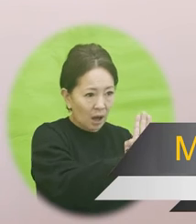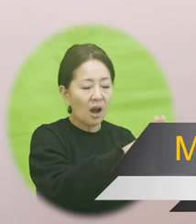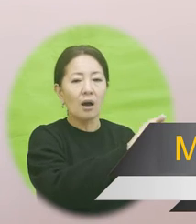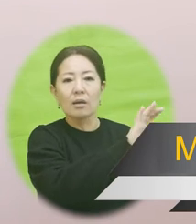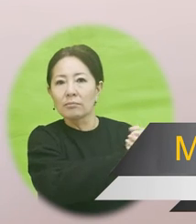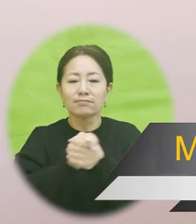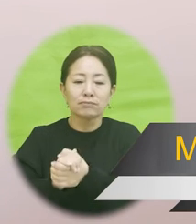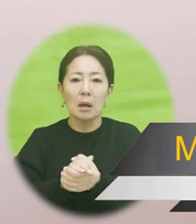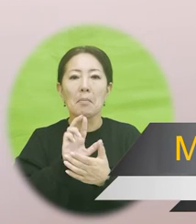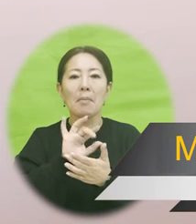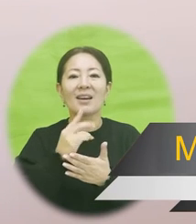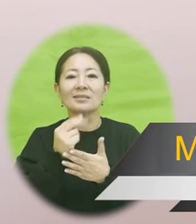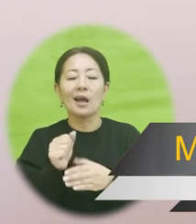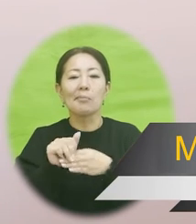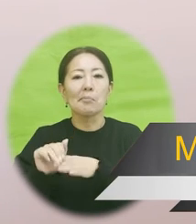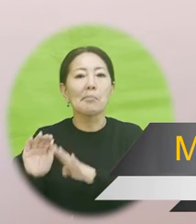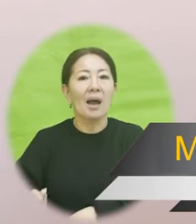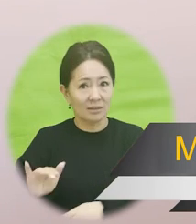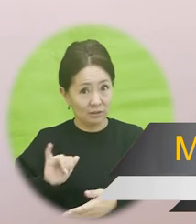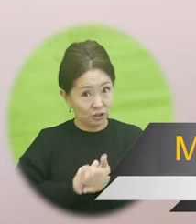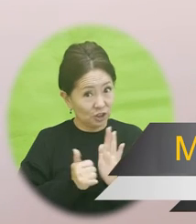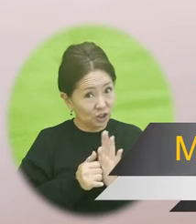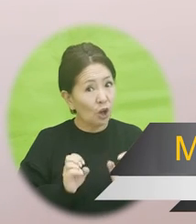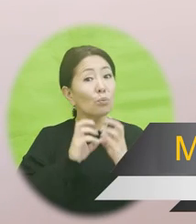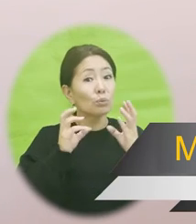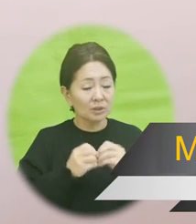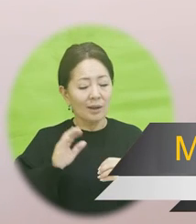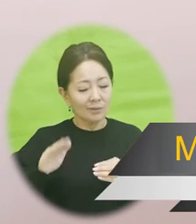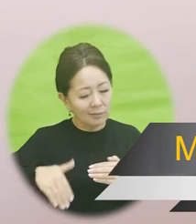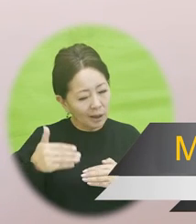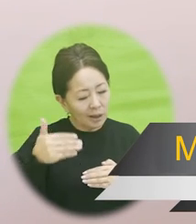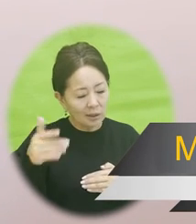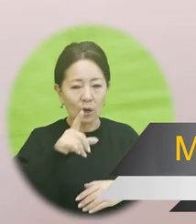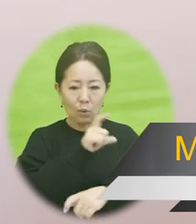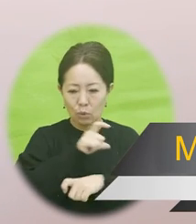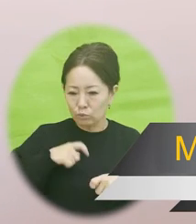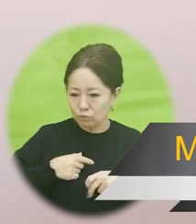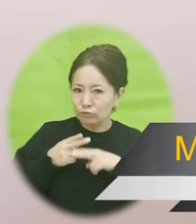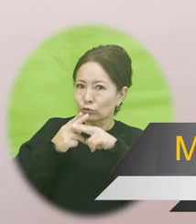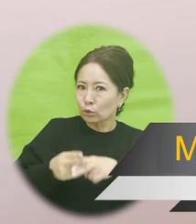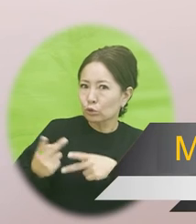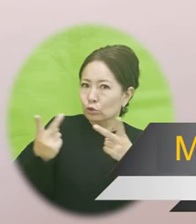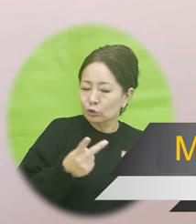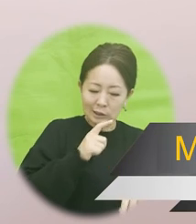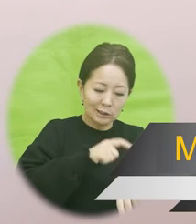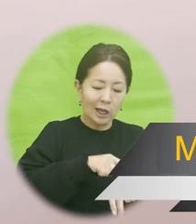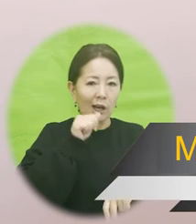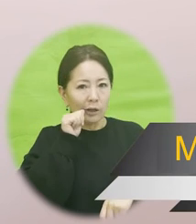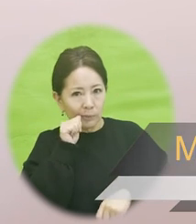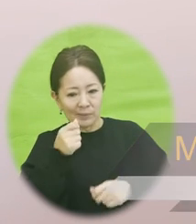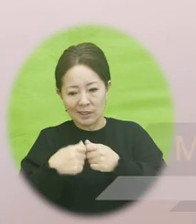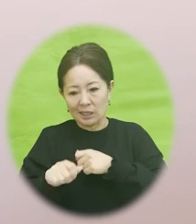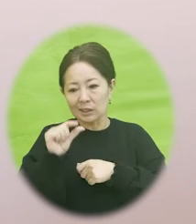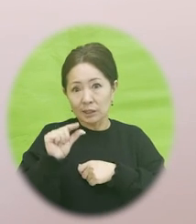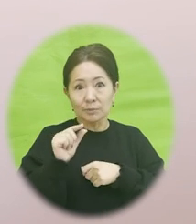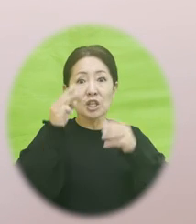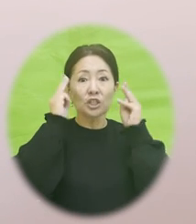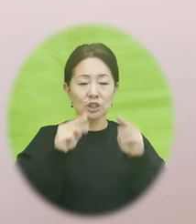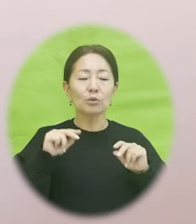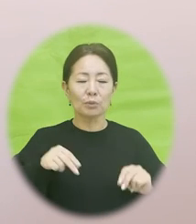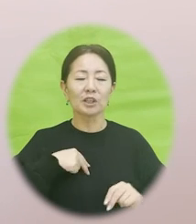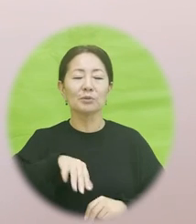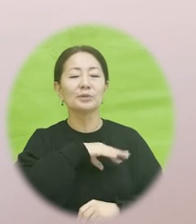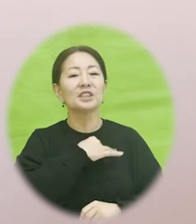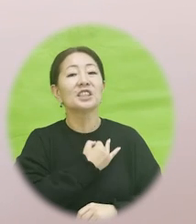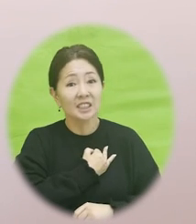бүрдүүлж байгаа. Энэ бол мэдээж дараа дараагийн алхмууд буюу дараа дараагийн яг иргэдэд хүрсэн бодит цаг хугацааг хэмсэн зардлыг хэмсэн юм шийдлүүд болно гэдэгт бол бид нар